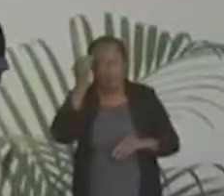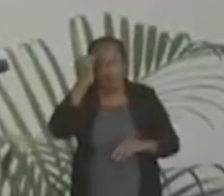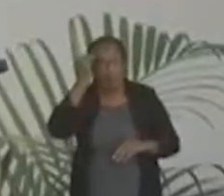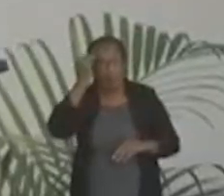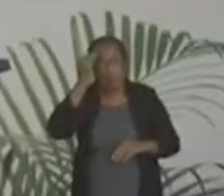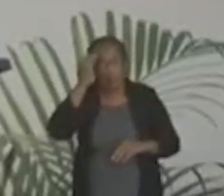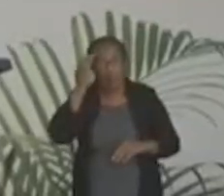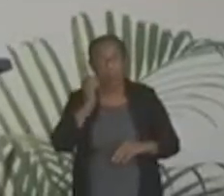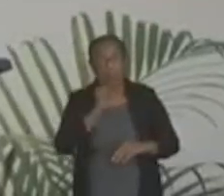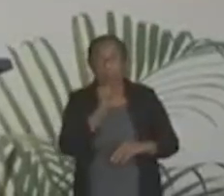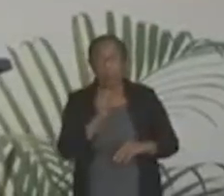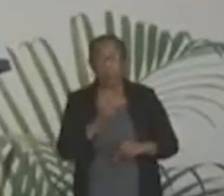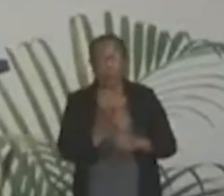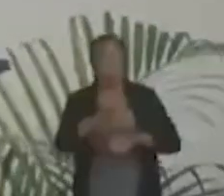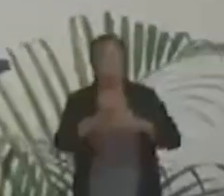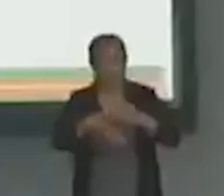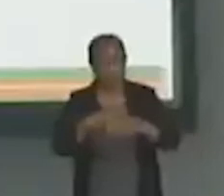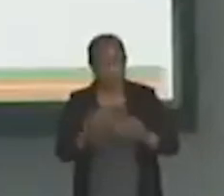wat daarbij moet, kom kijken.